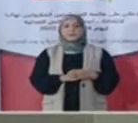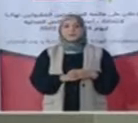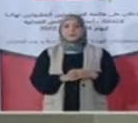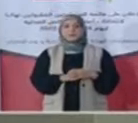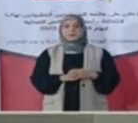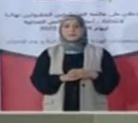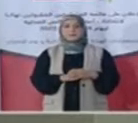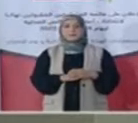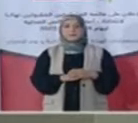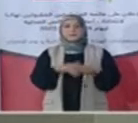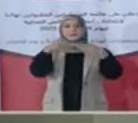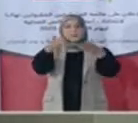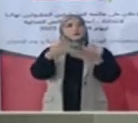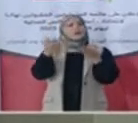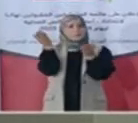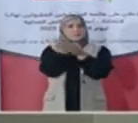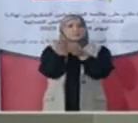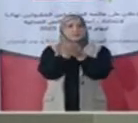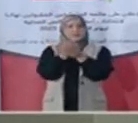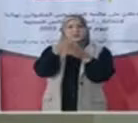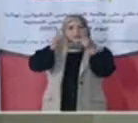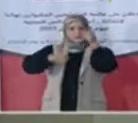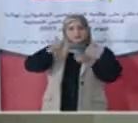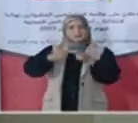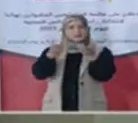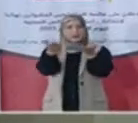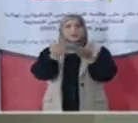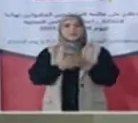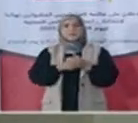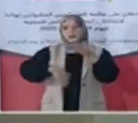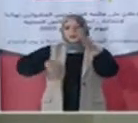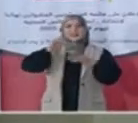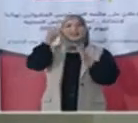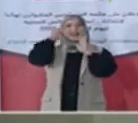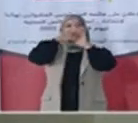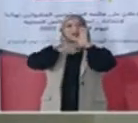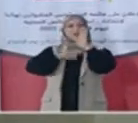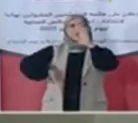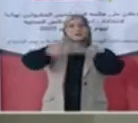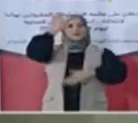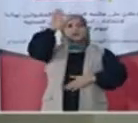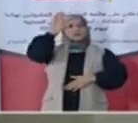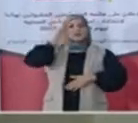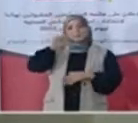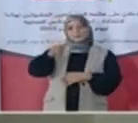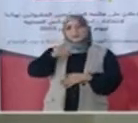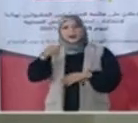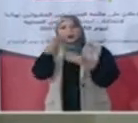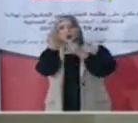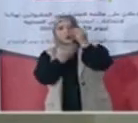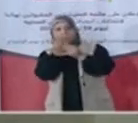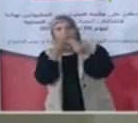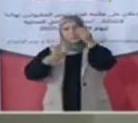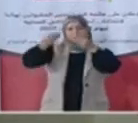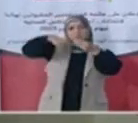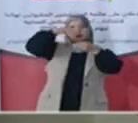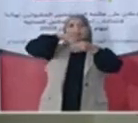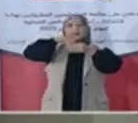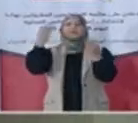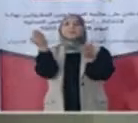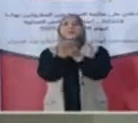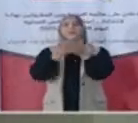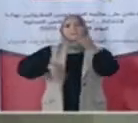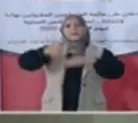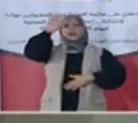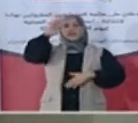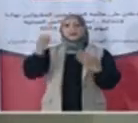ولم تفضي النزاعات القائمة في المترشحين لإلغاء أو إضافة أي ترشح